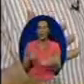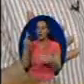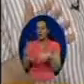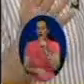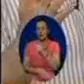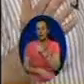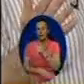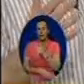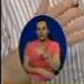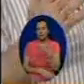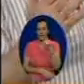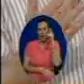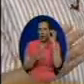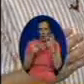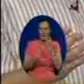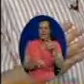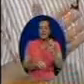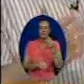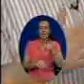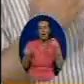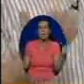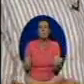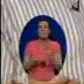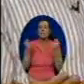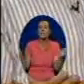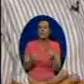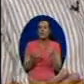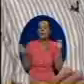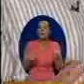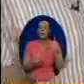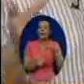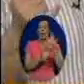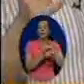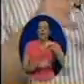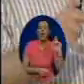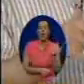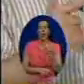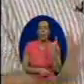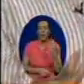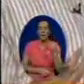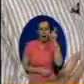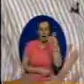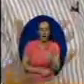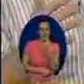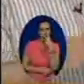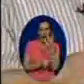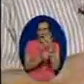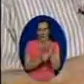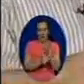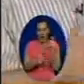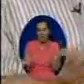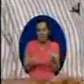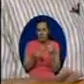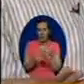3 שופטים חשבו, הרי זה לא הגיוני, אם יש פרסומת, הפרסומת אמורה להשפיע על כל הציבור. אם אדם מסוים ראה את הפרסומת או לא ראה